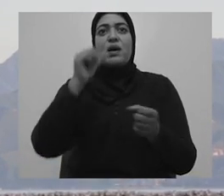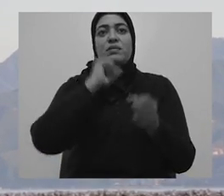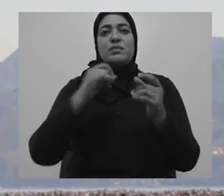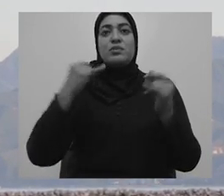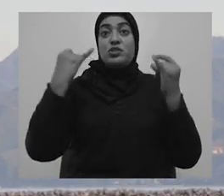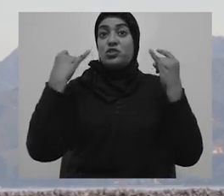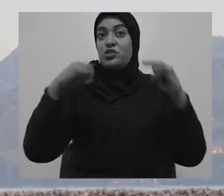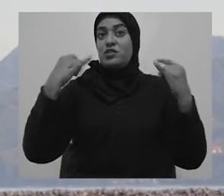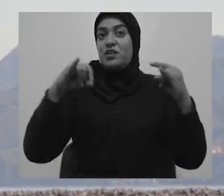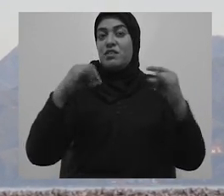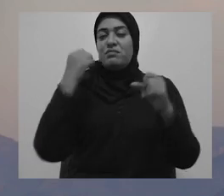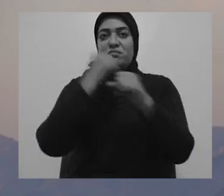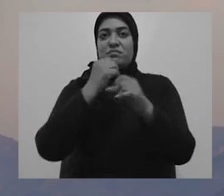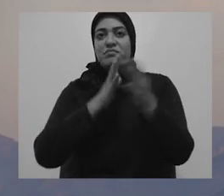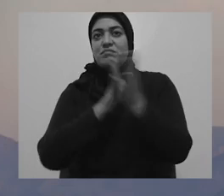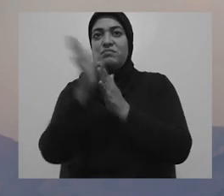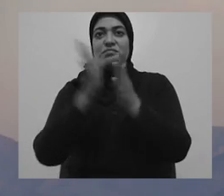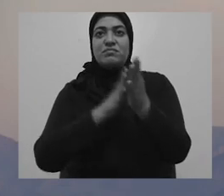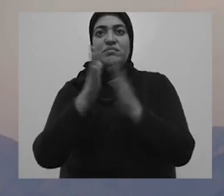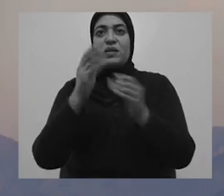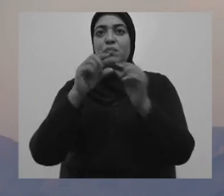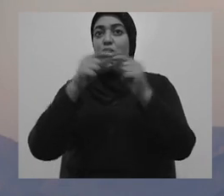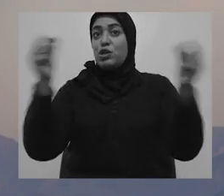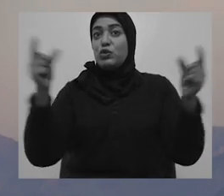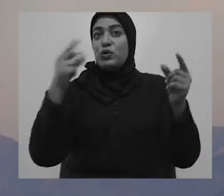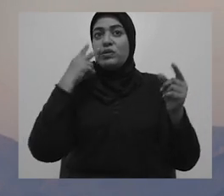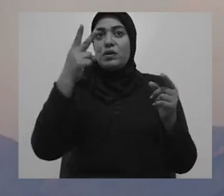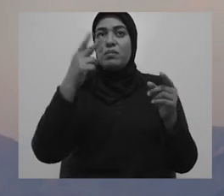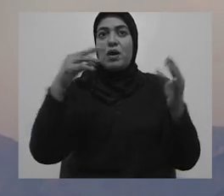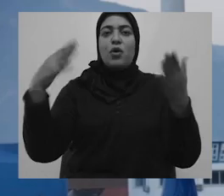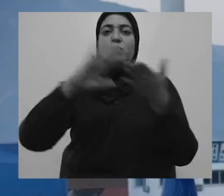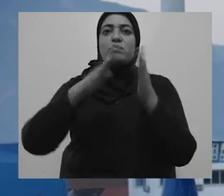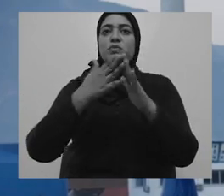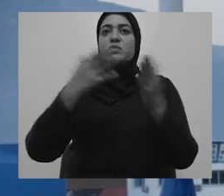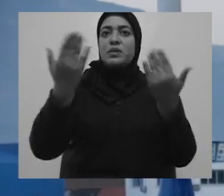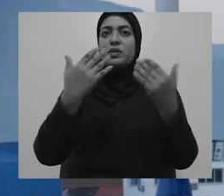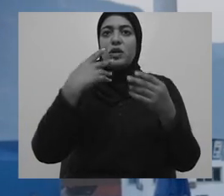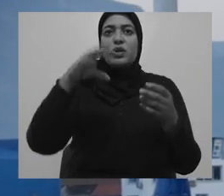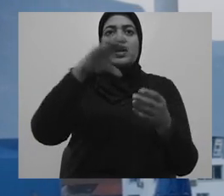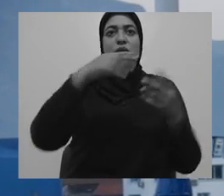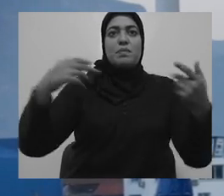protection sociale avec le travail en commun qu'on fera avec les autorités algériennes.